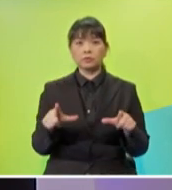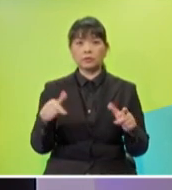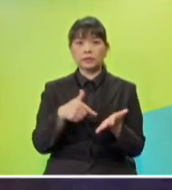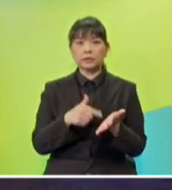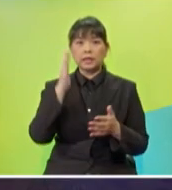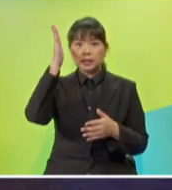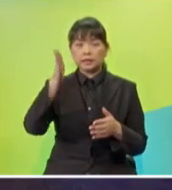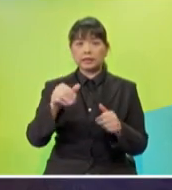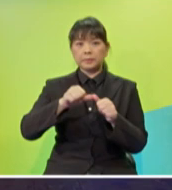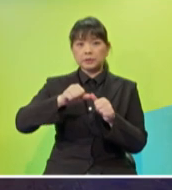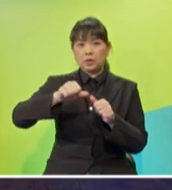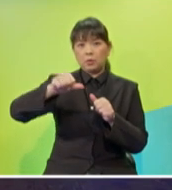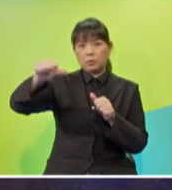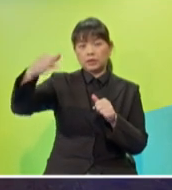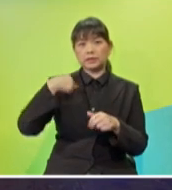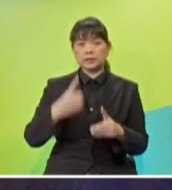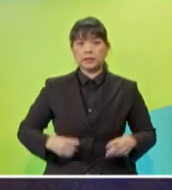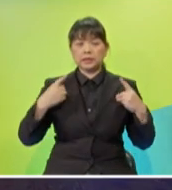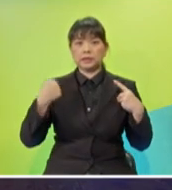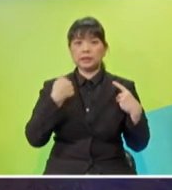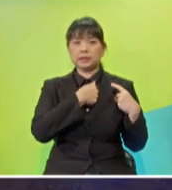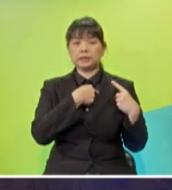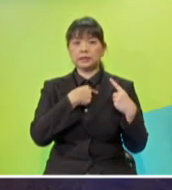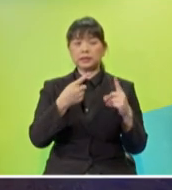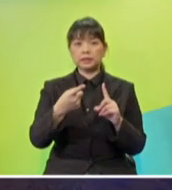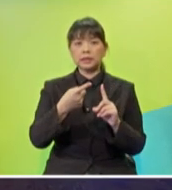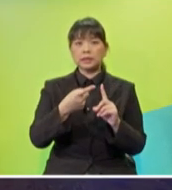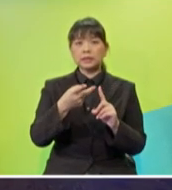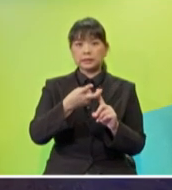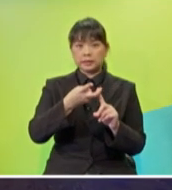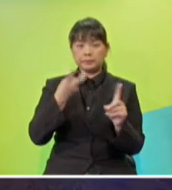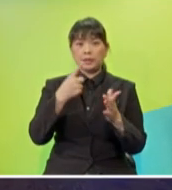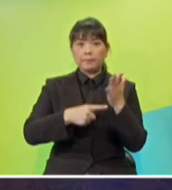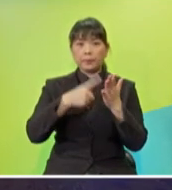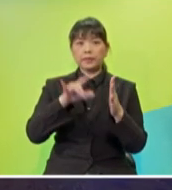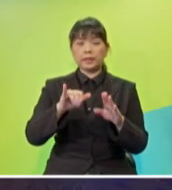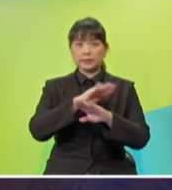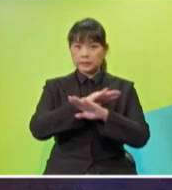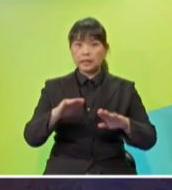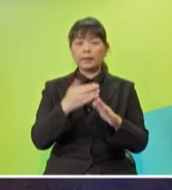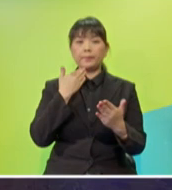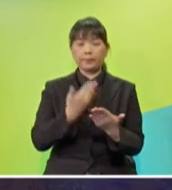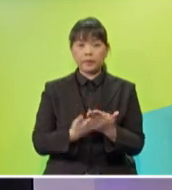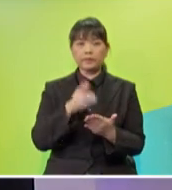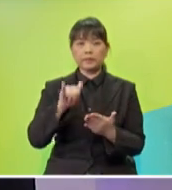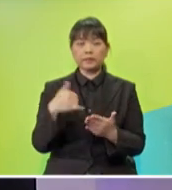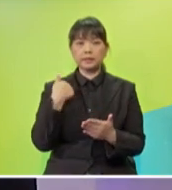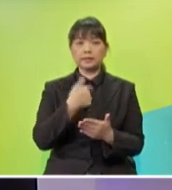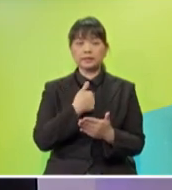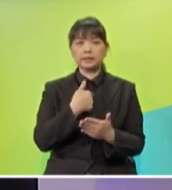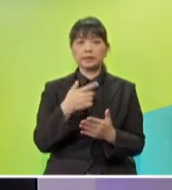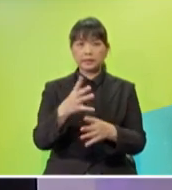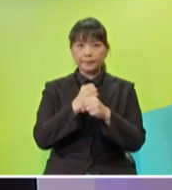menjauhkan diri kita daripada abu-abu yang tidak baik dan kita dapat hidup